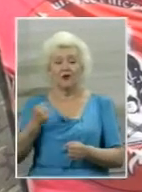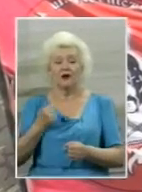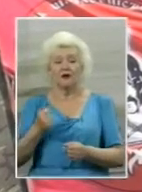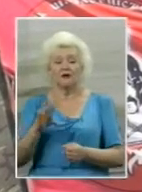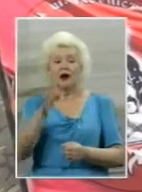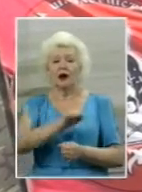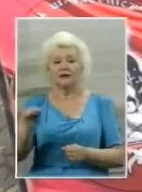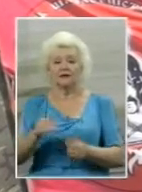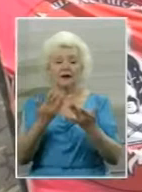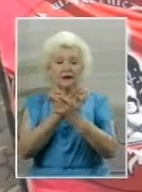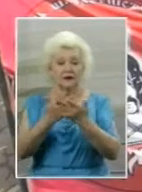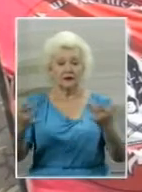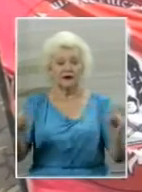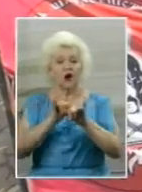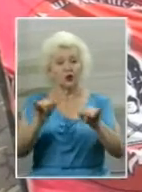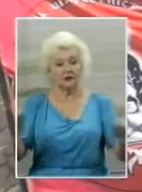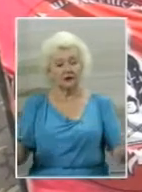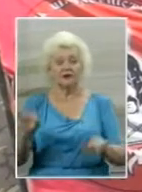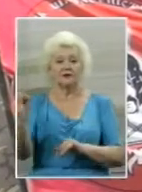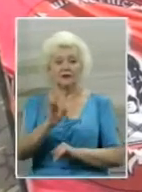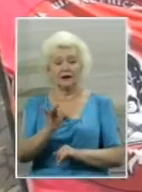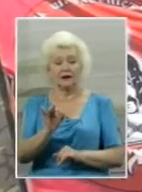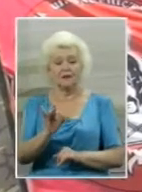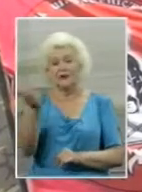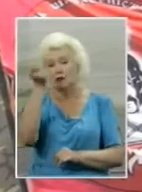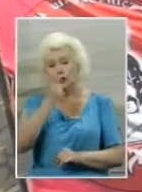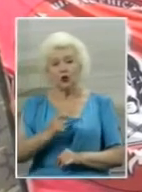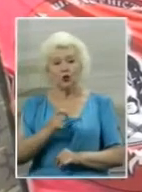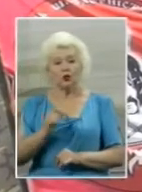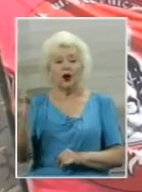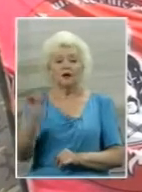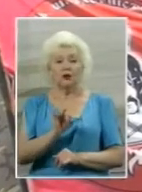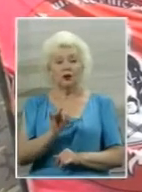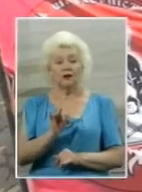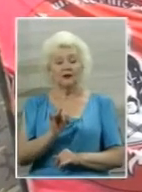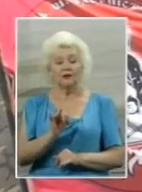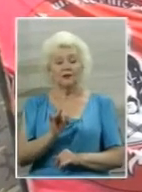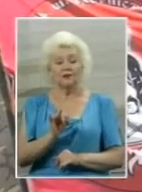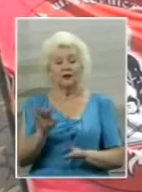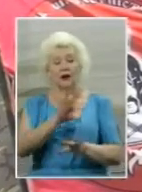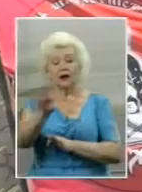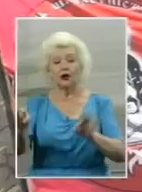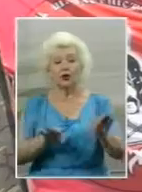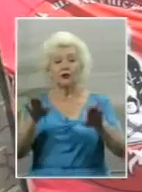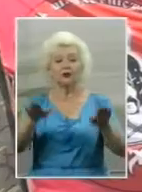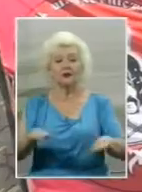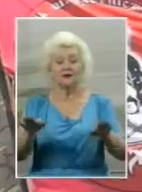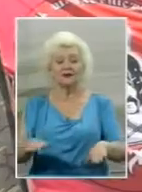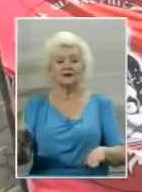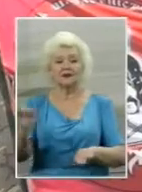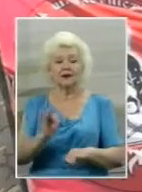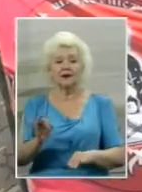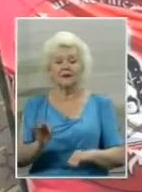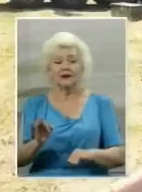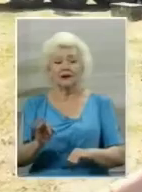а діти всебічно розвинені і інтелектуально, і орієнтуються на місцевості, і